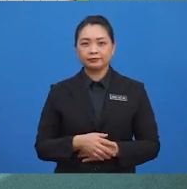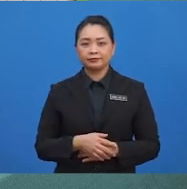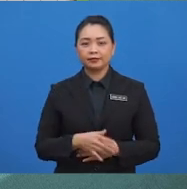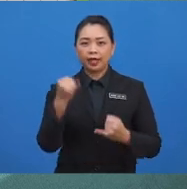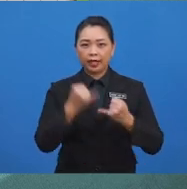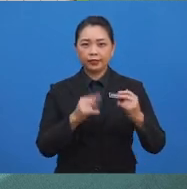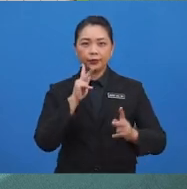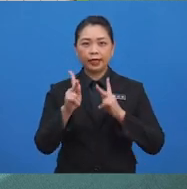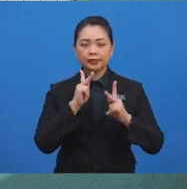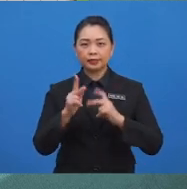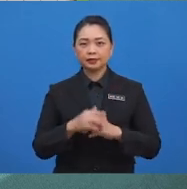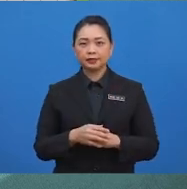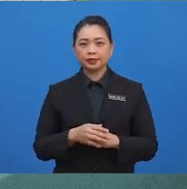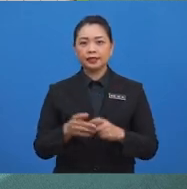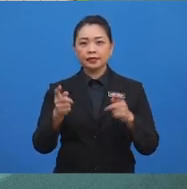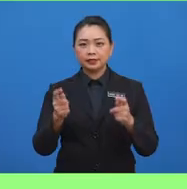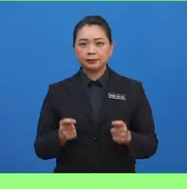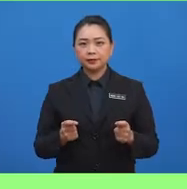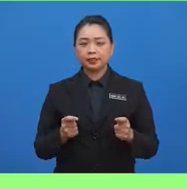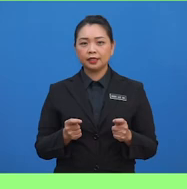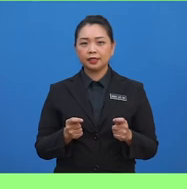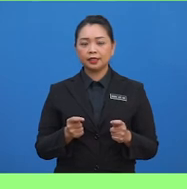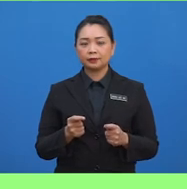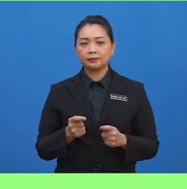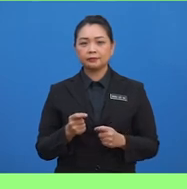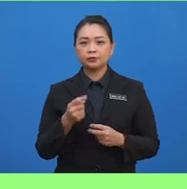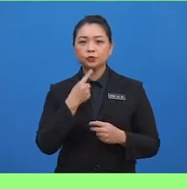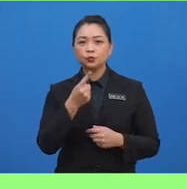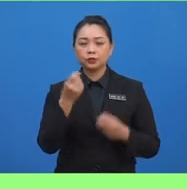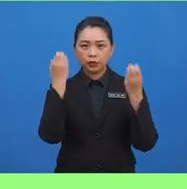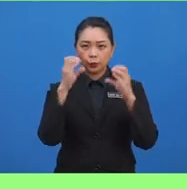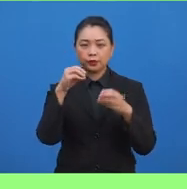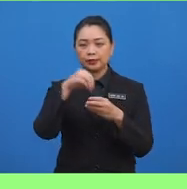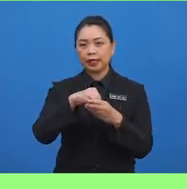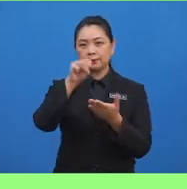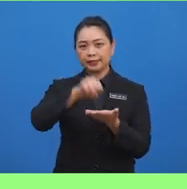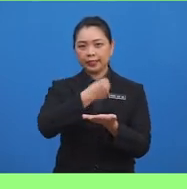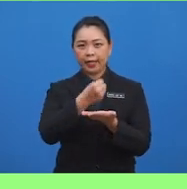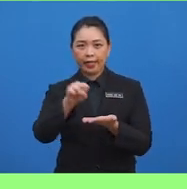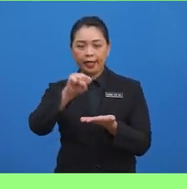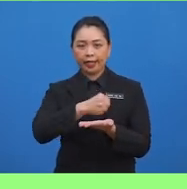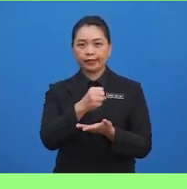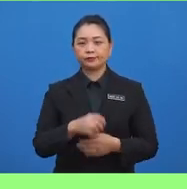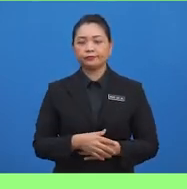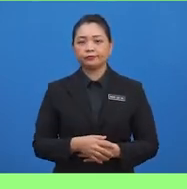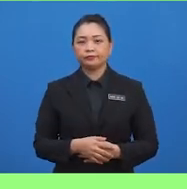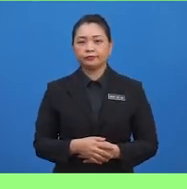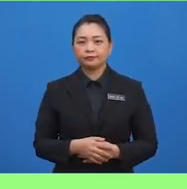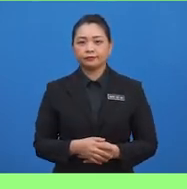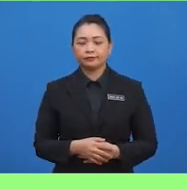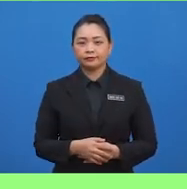Akhir kata terima lah pesanan cego dalam syair ini